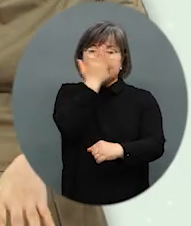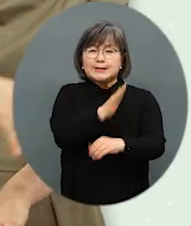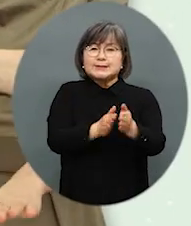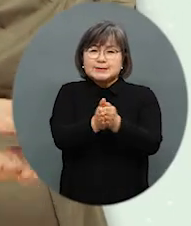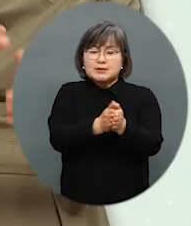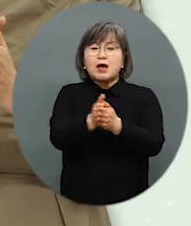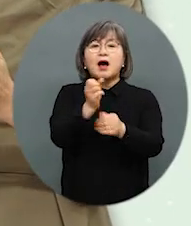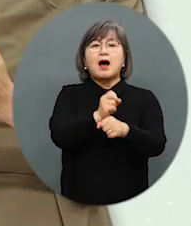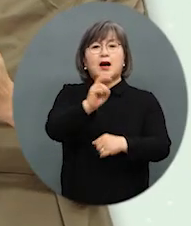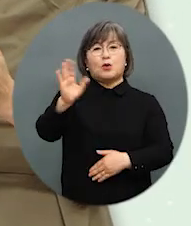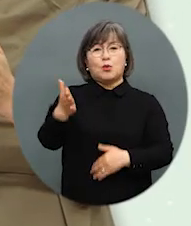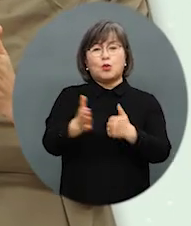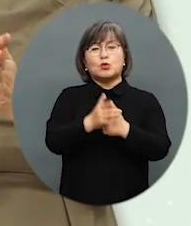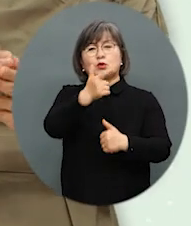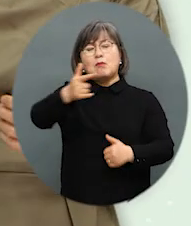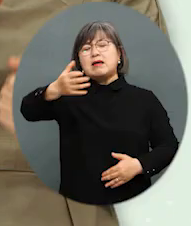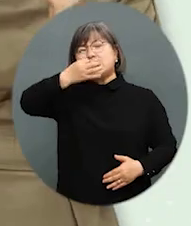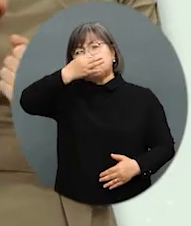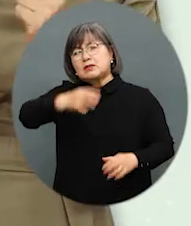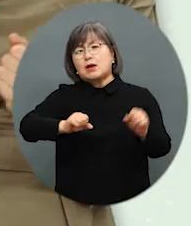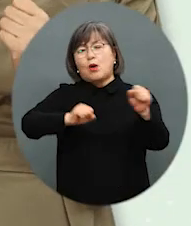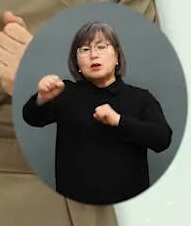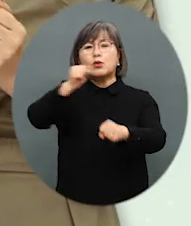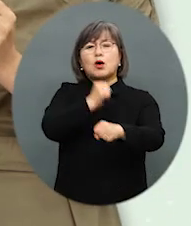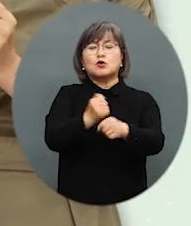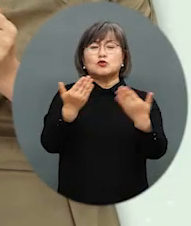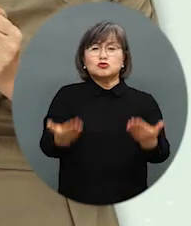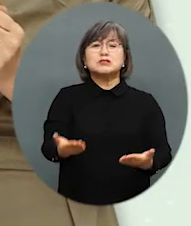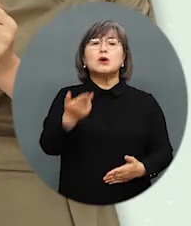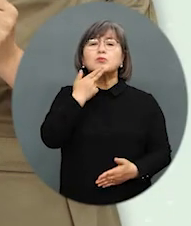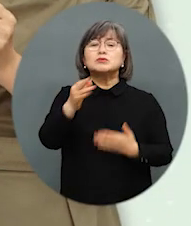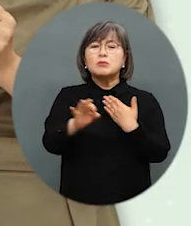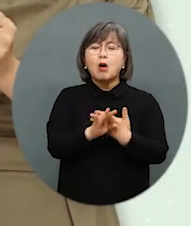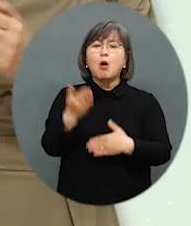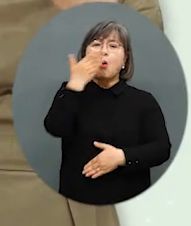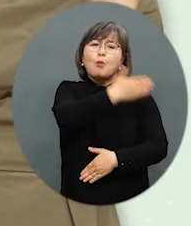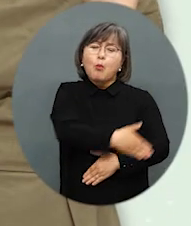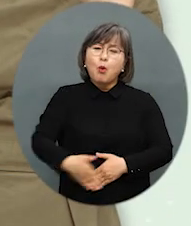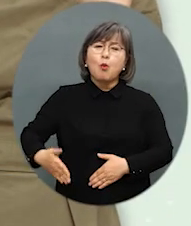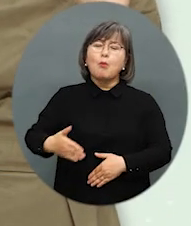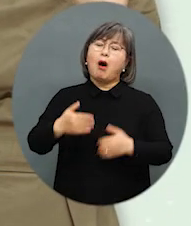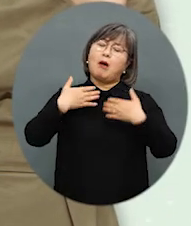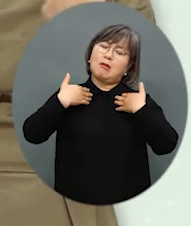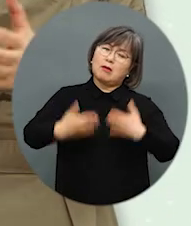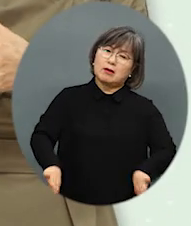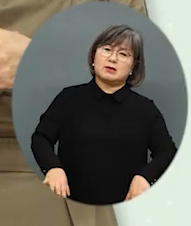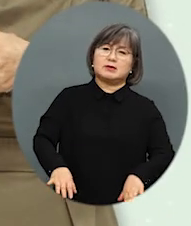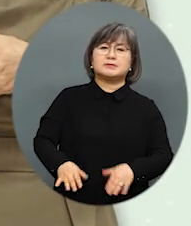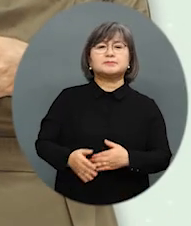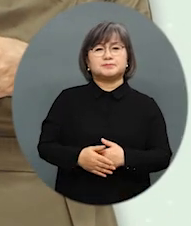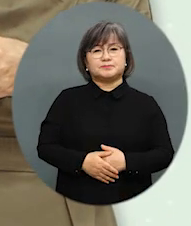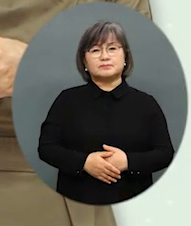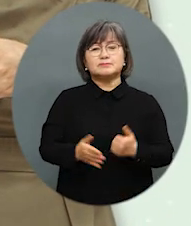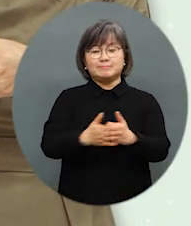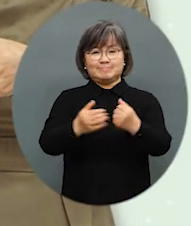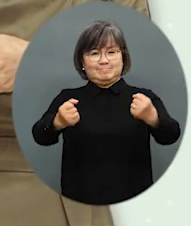아플수록 깨끗이 씻어야 하고 너무 힘들게 활동하고 쉬지 않으면 몸의 면역계가